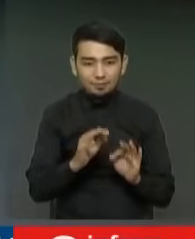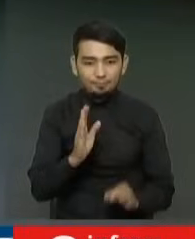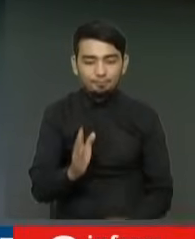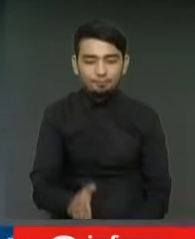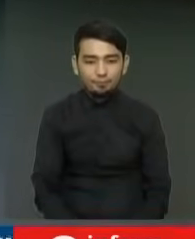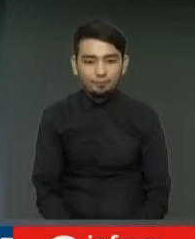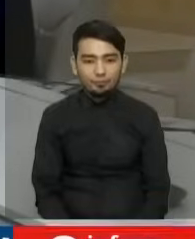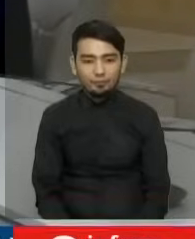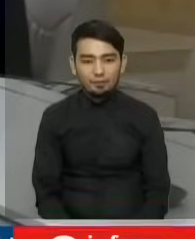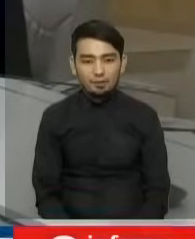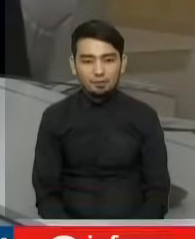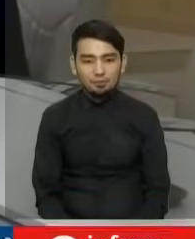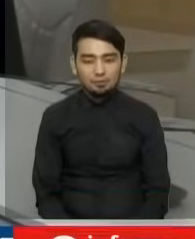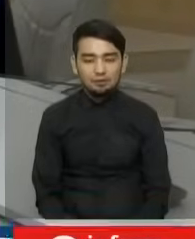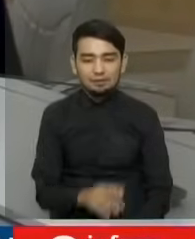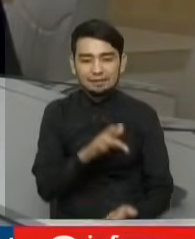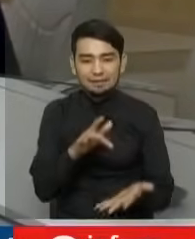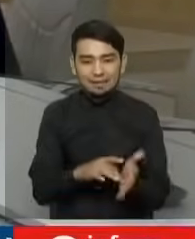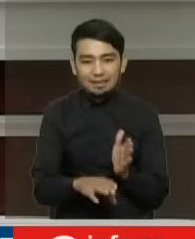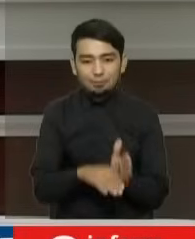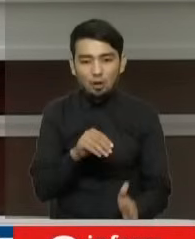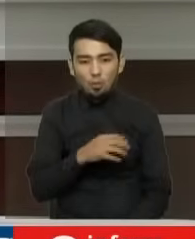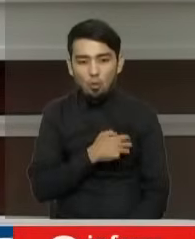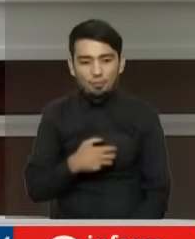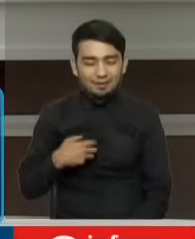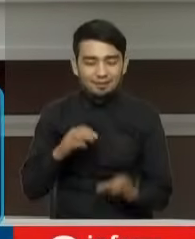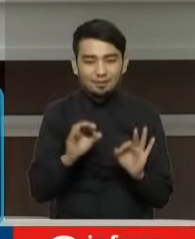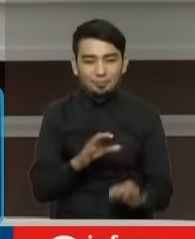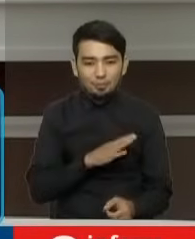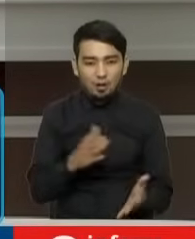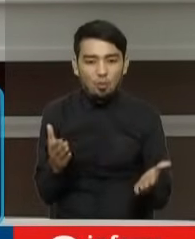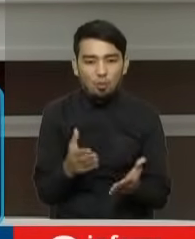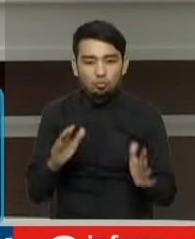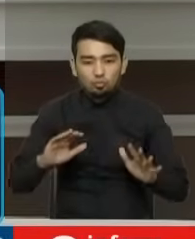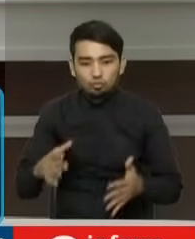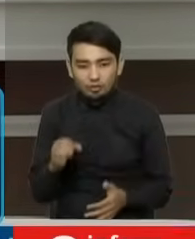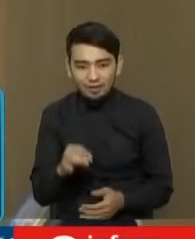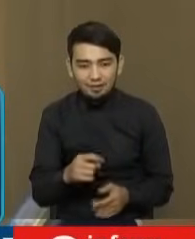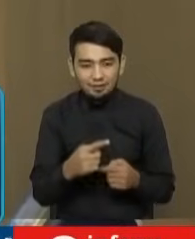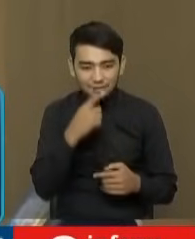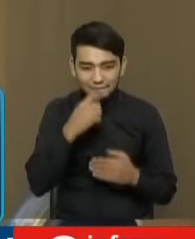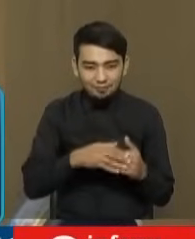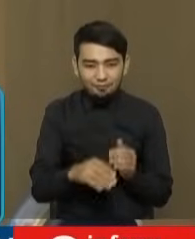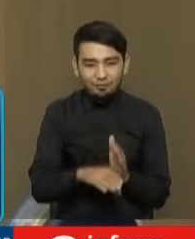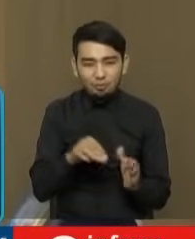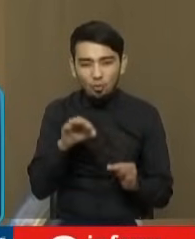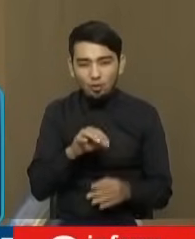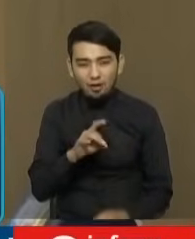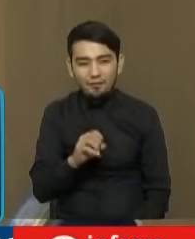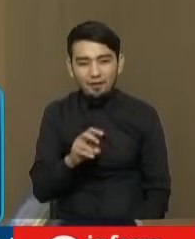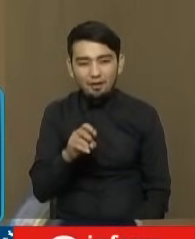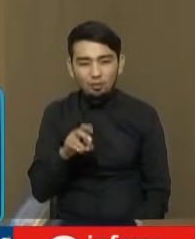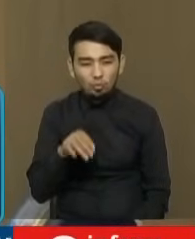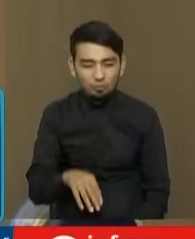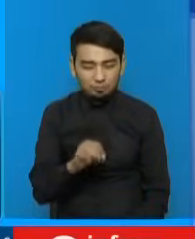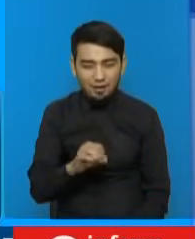Сарсенбаев. В Центральной избирательной комиссии рассказали, в каком случае предстоящий референдум по АЭС может считаться